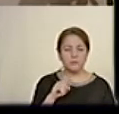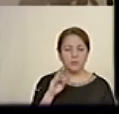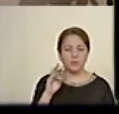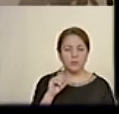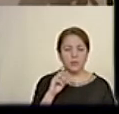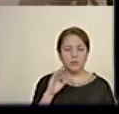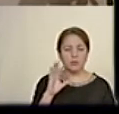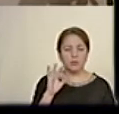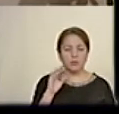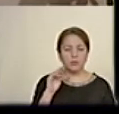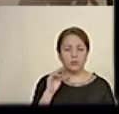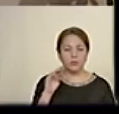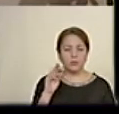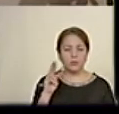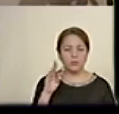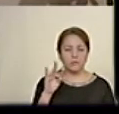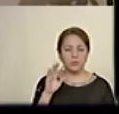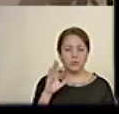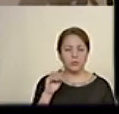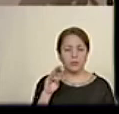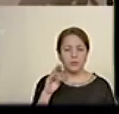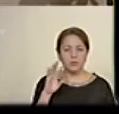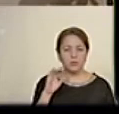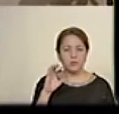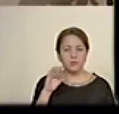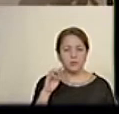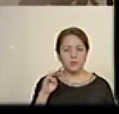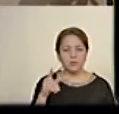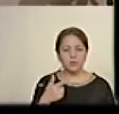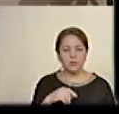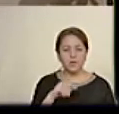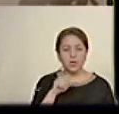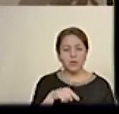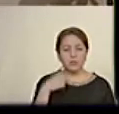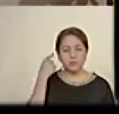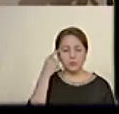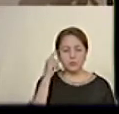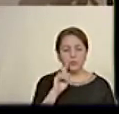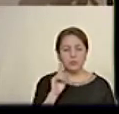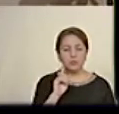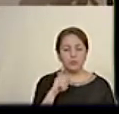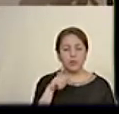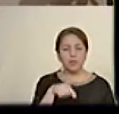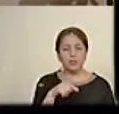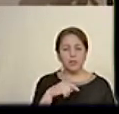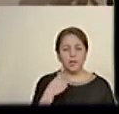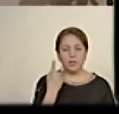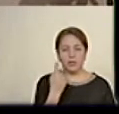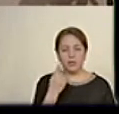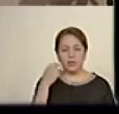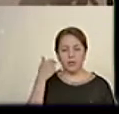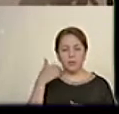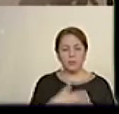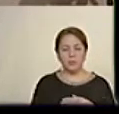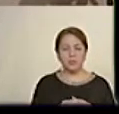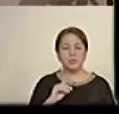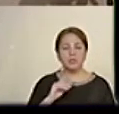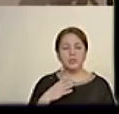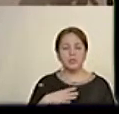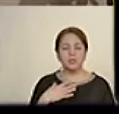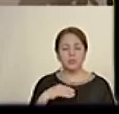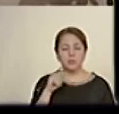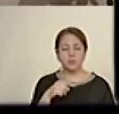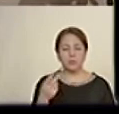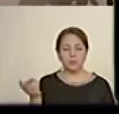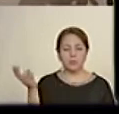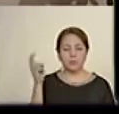откровенность? Она думала, что она одна поняла, зачем он приезжал